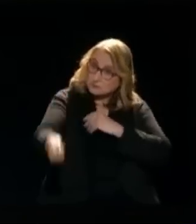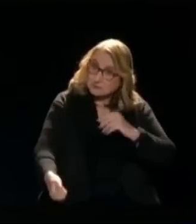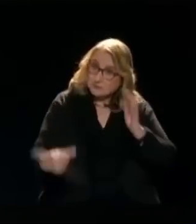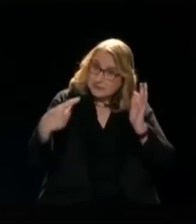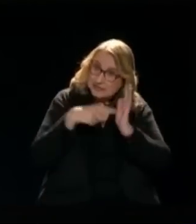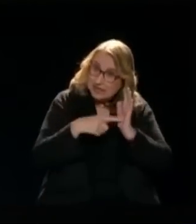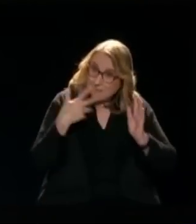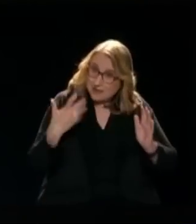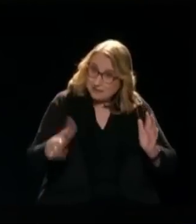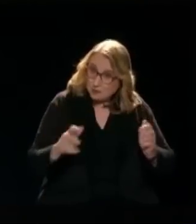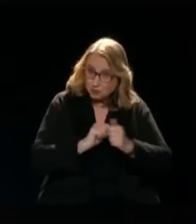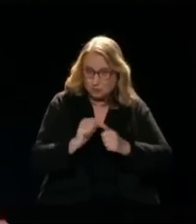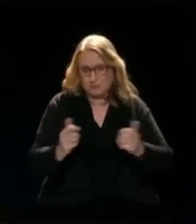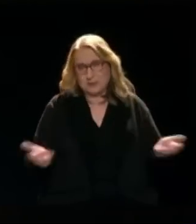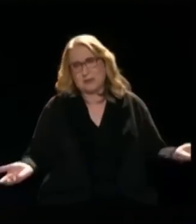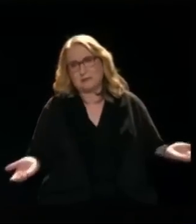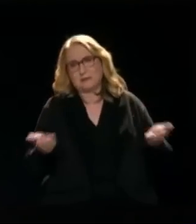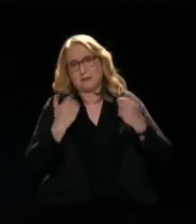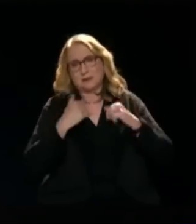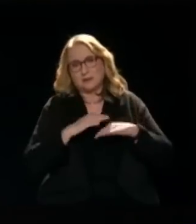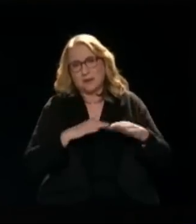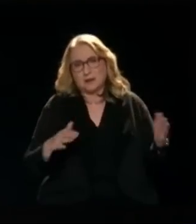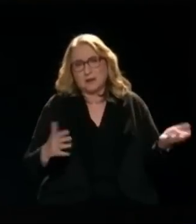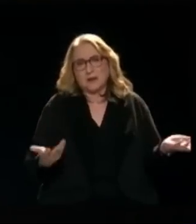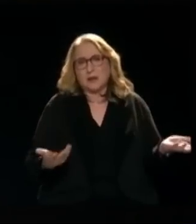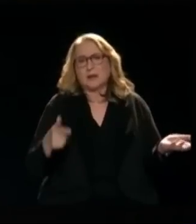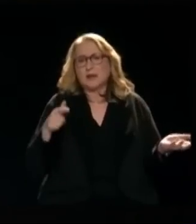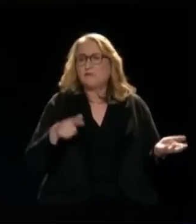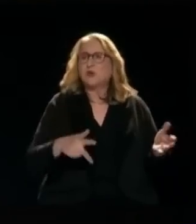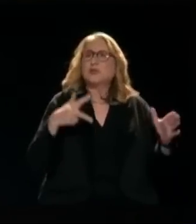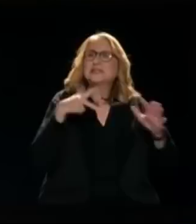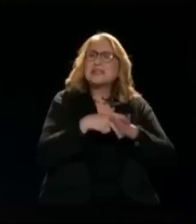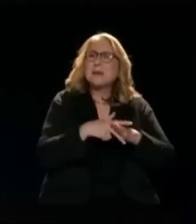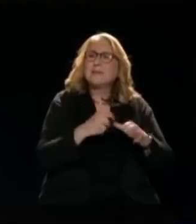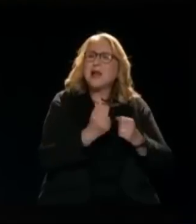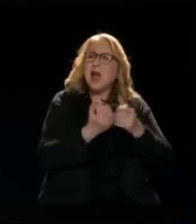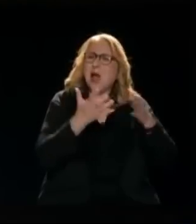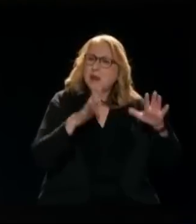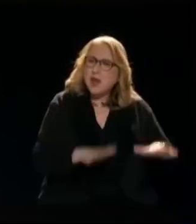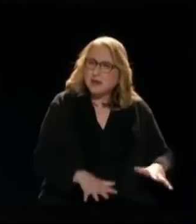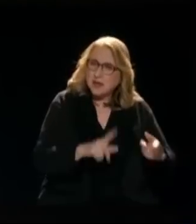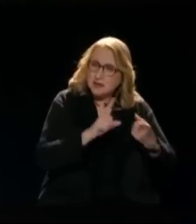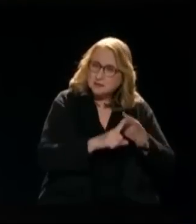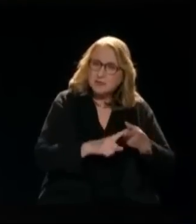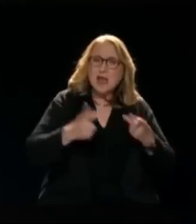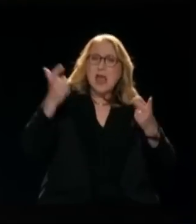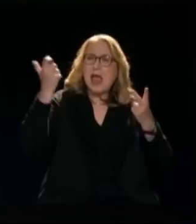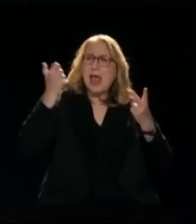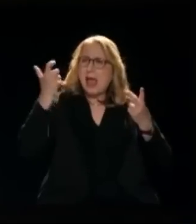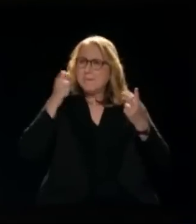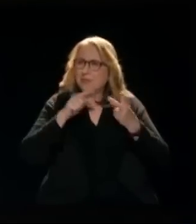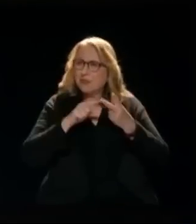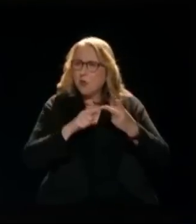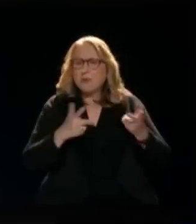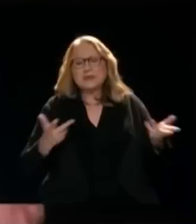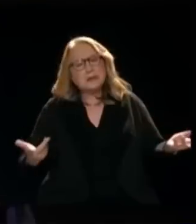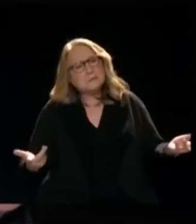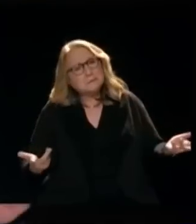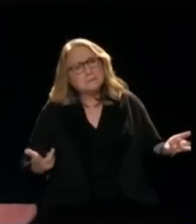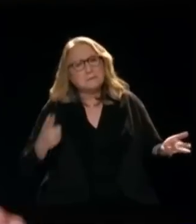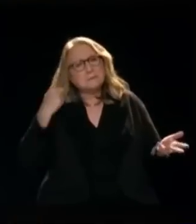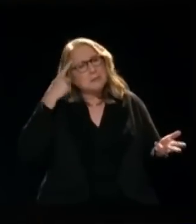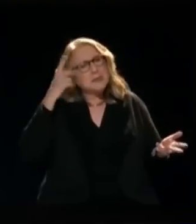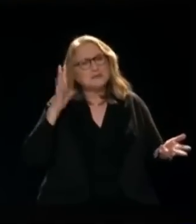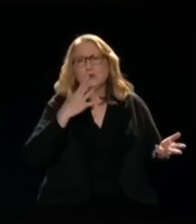προσέγγιση ορισμένων κομμάτων που λέει και με το Ταμείο Ανεργίας και με όλα αυτά τα επιδόματα δεν ξέρουμε αν δουλεύει το έργο, γιατί οι